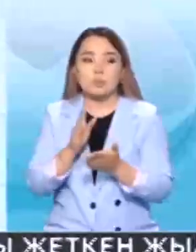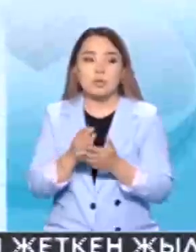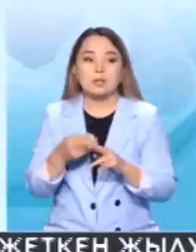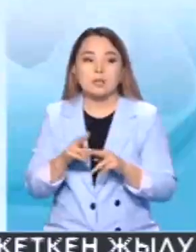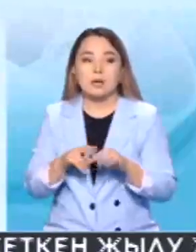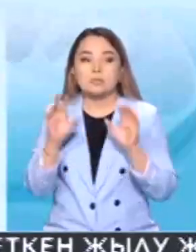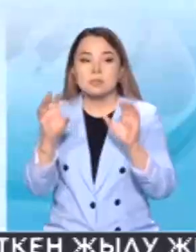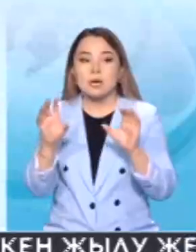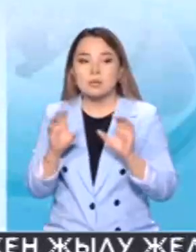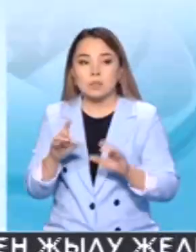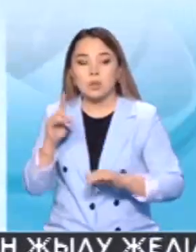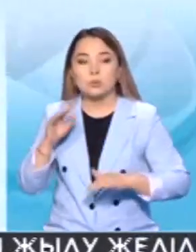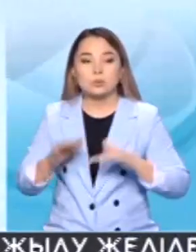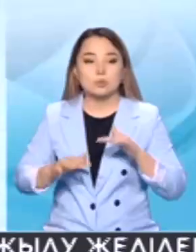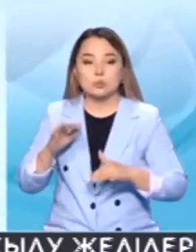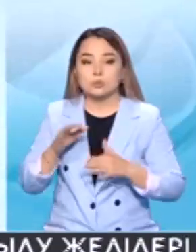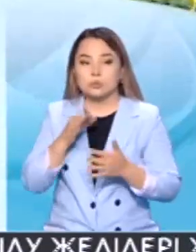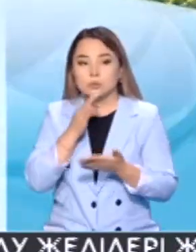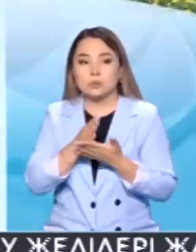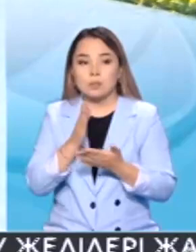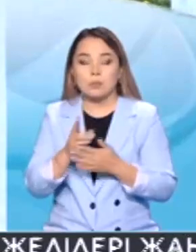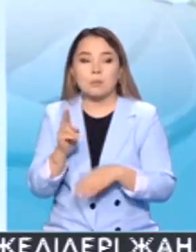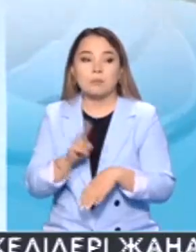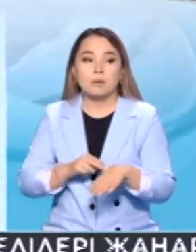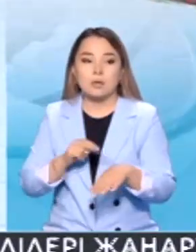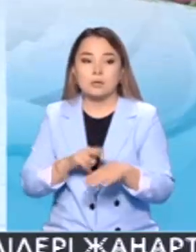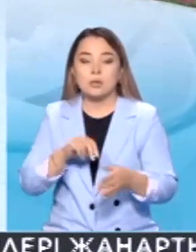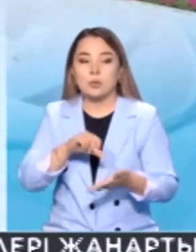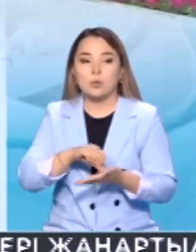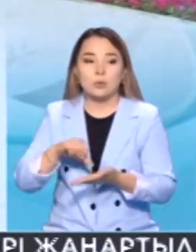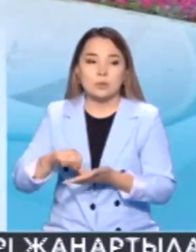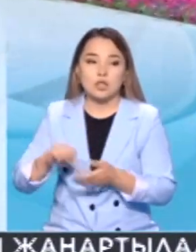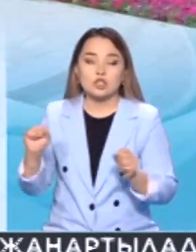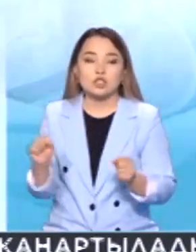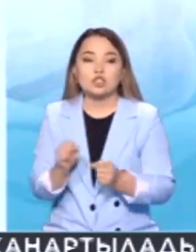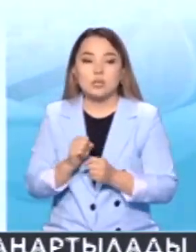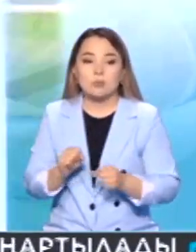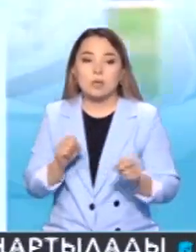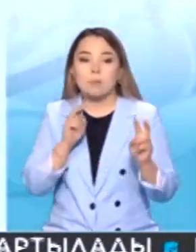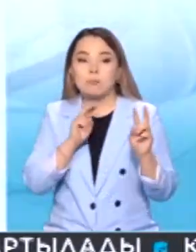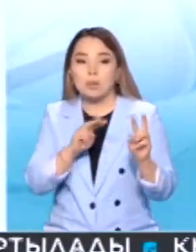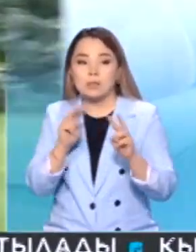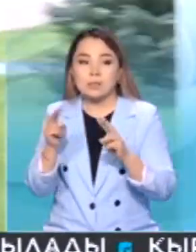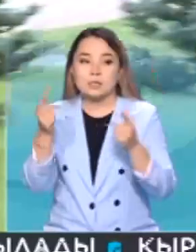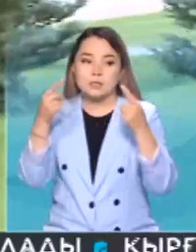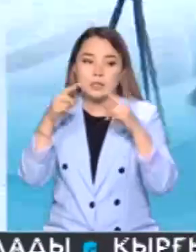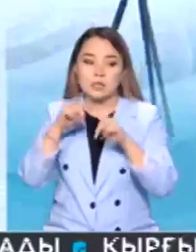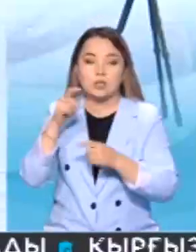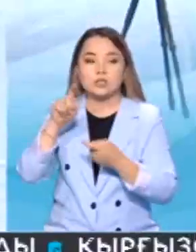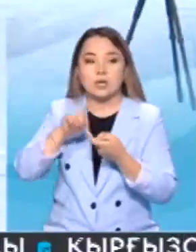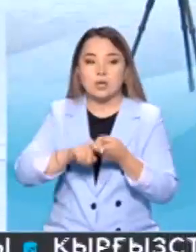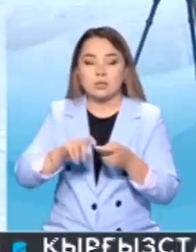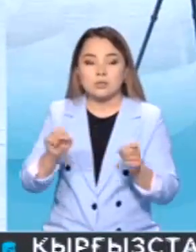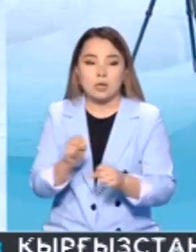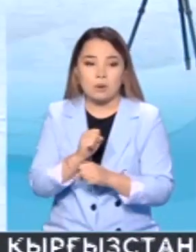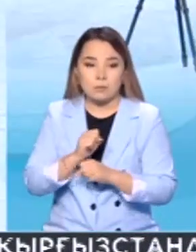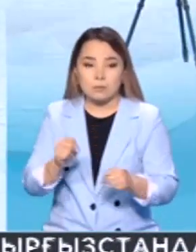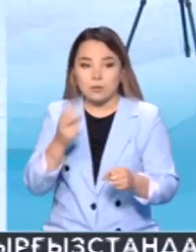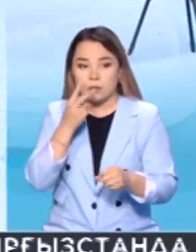осы тұсына күмән келтіріп отыр. Полиция өкілде жылдамдықты бақылау техникалық жағынан мүмкін емес